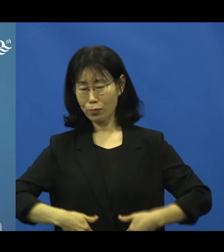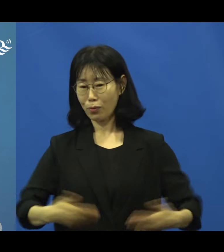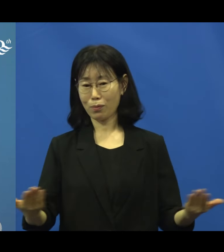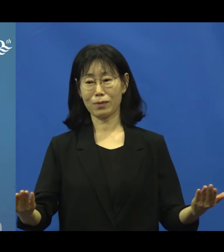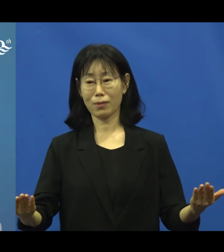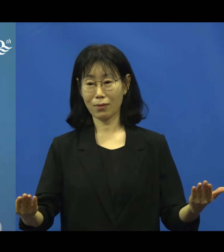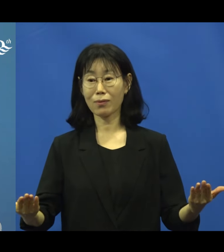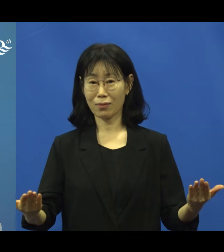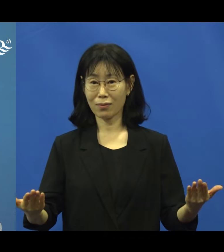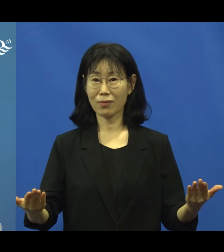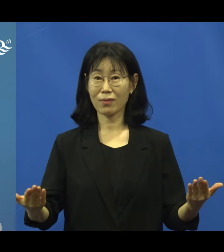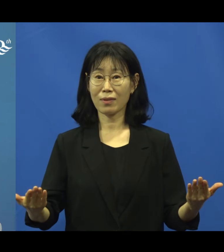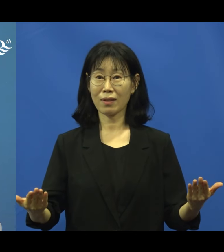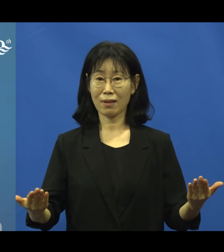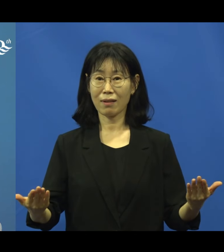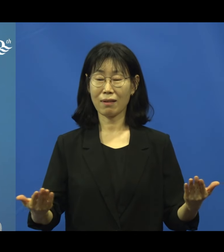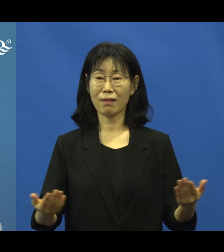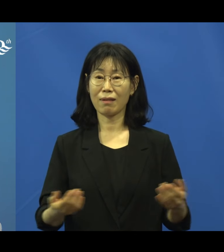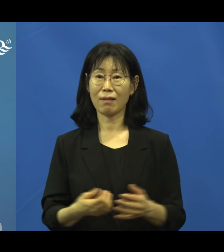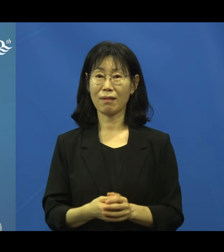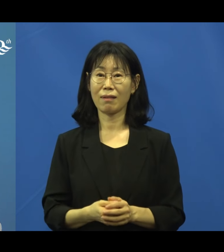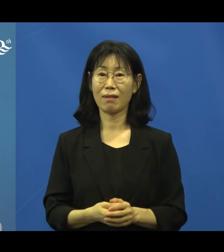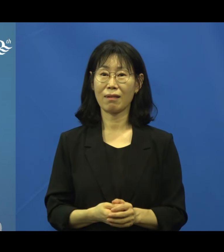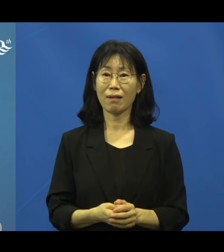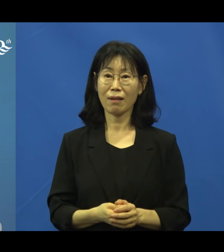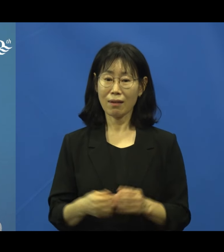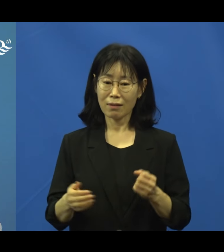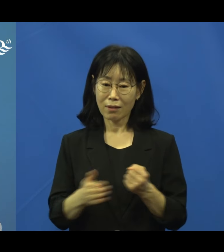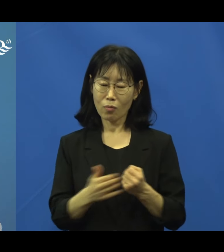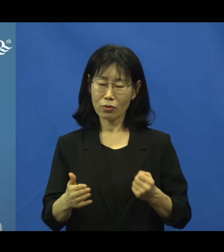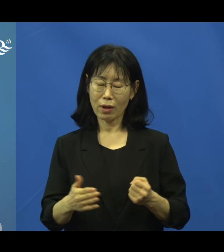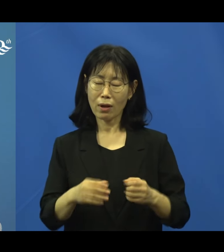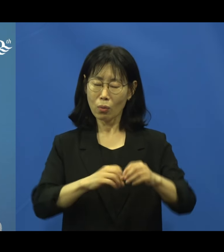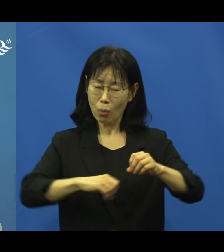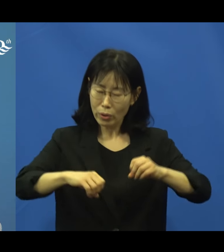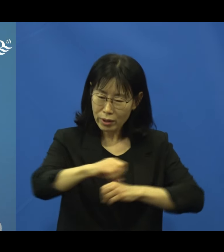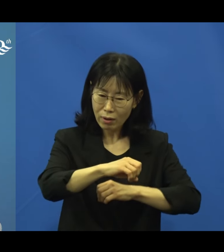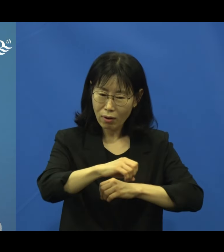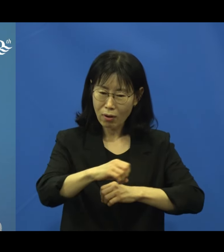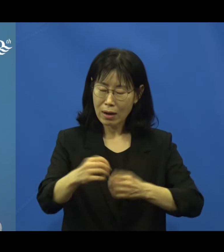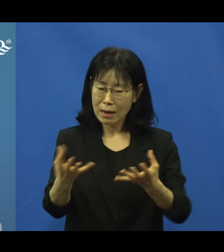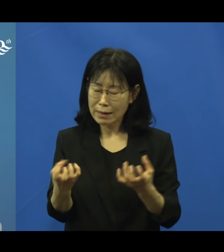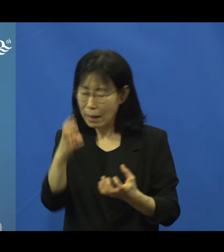그러니까 갑자기 그의 화려한 훈장들이 더 초라해 보이게 만드는 그의 인생을.